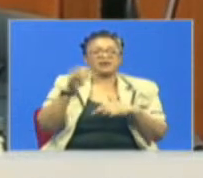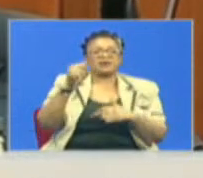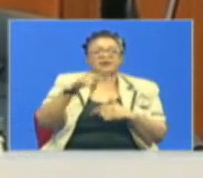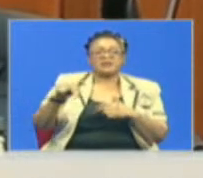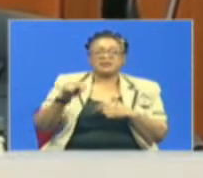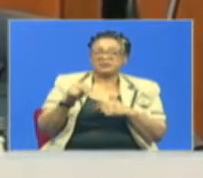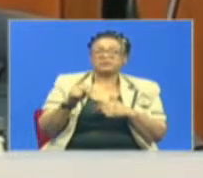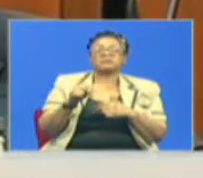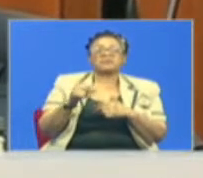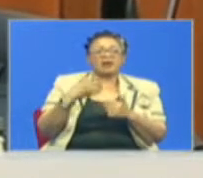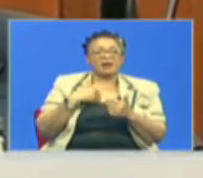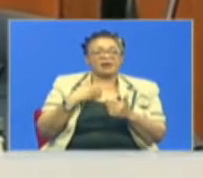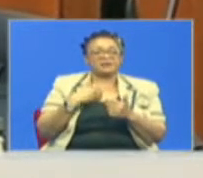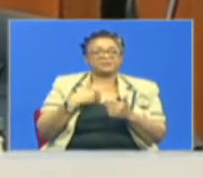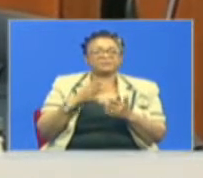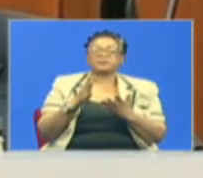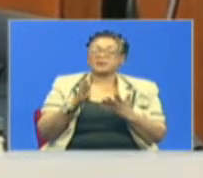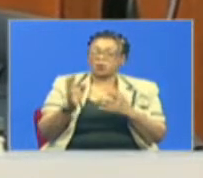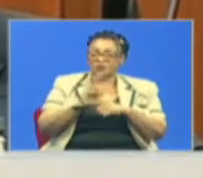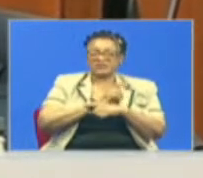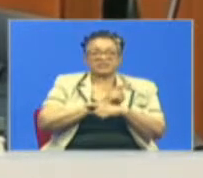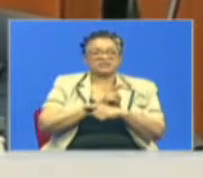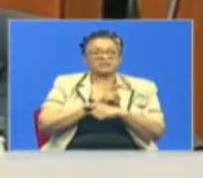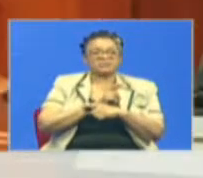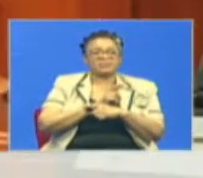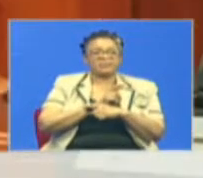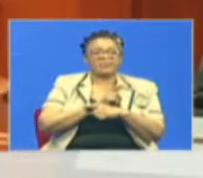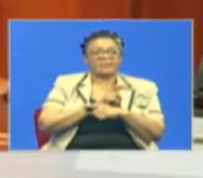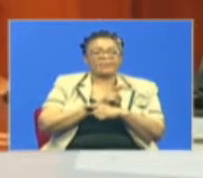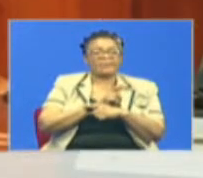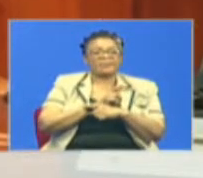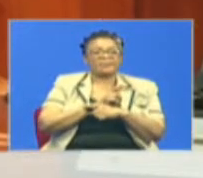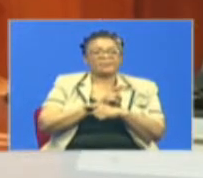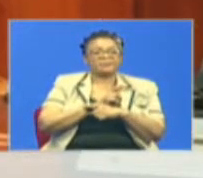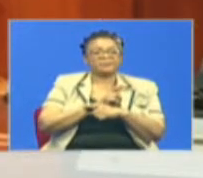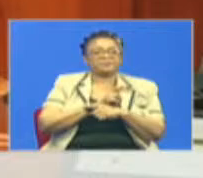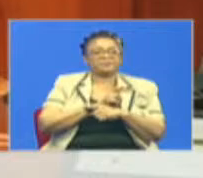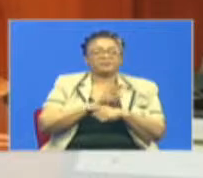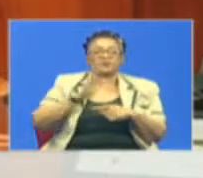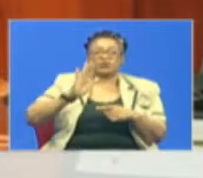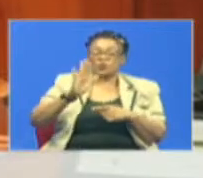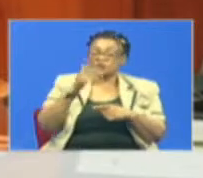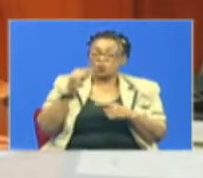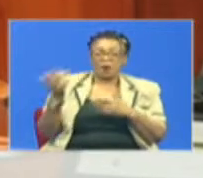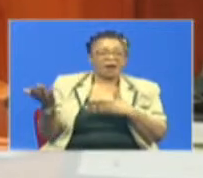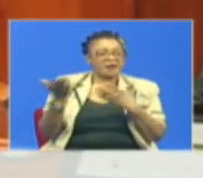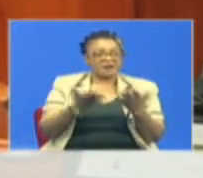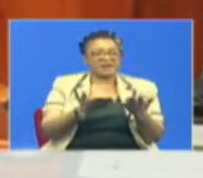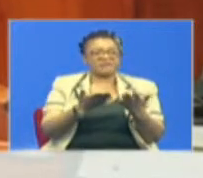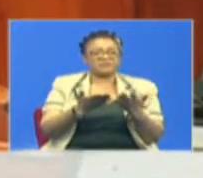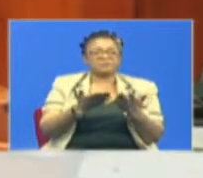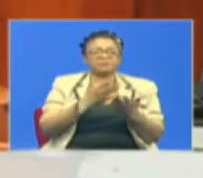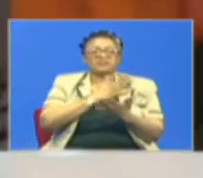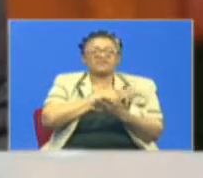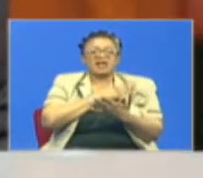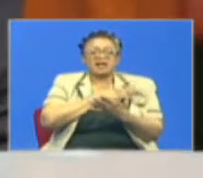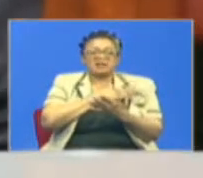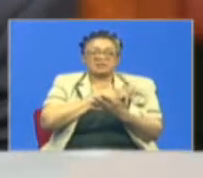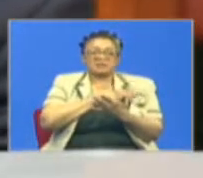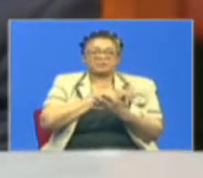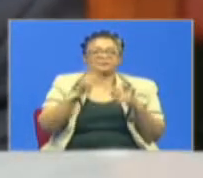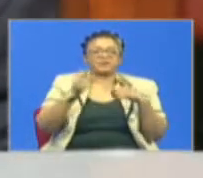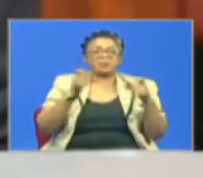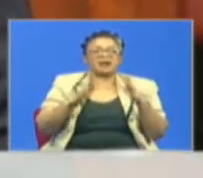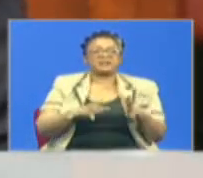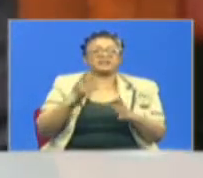ilisikiliza kauli za mashahidi. Let me make it clear. Mmoja wa waliofika leo ni rafiki wa gavana Waiguru ambaye ni mkurugenzi anayesimamia shughuli